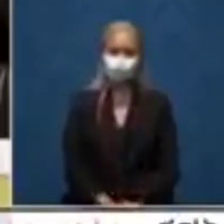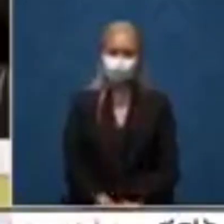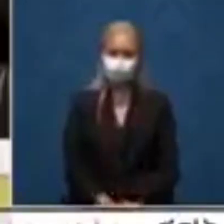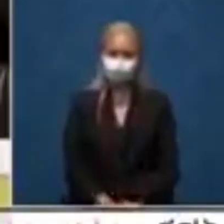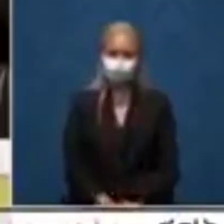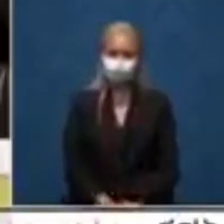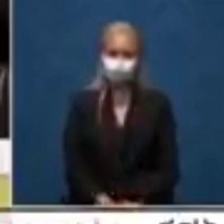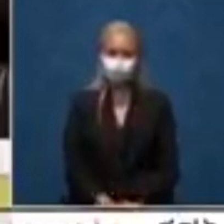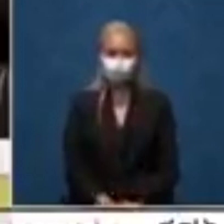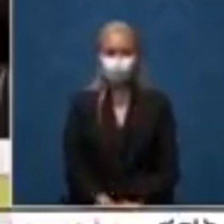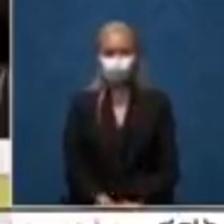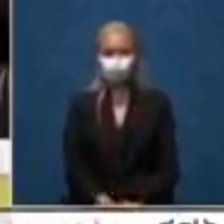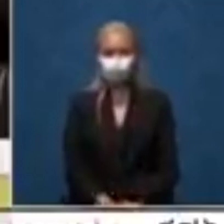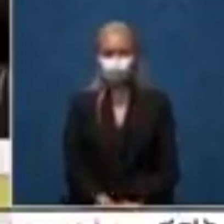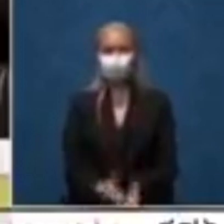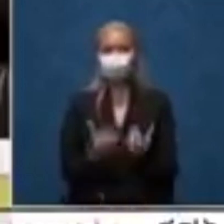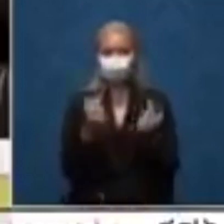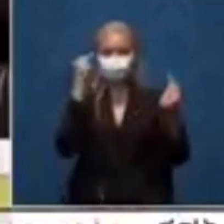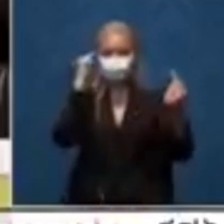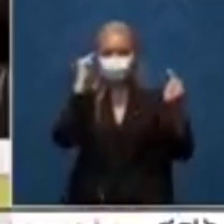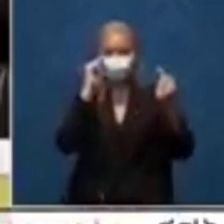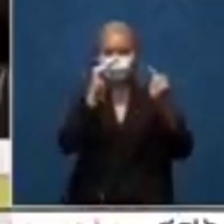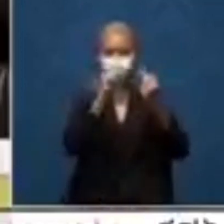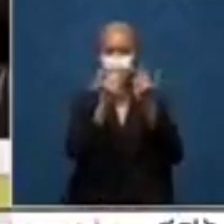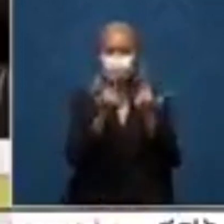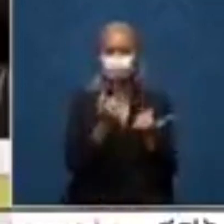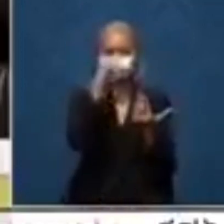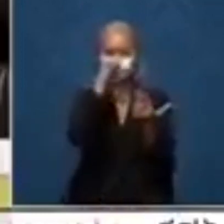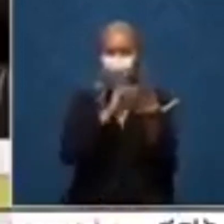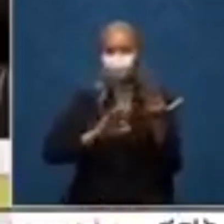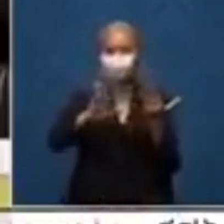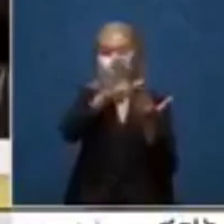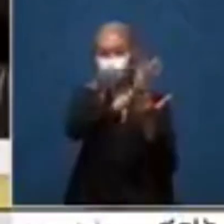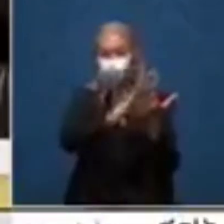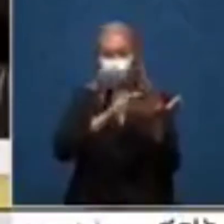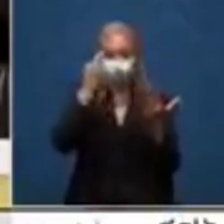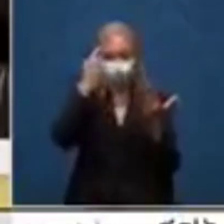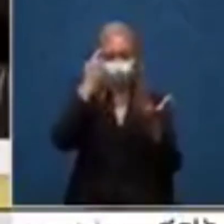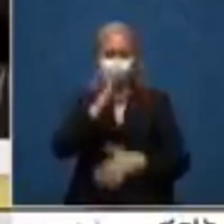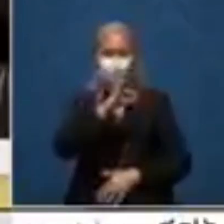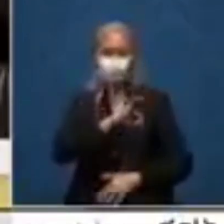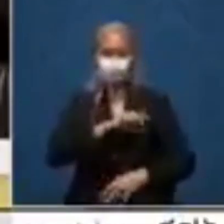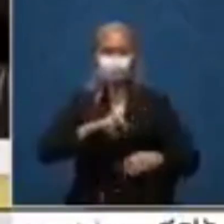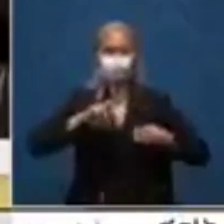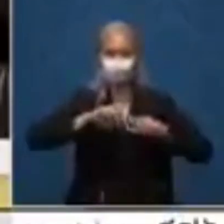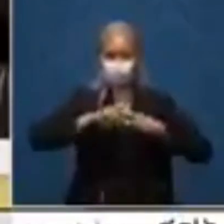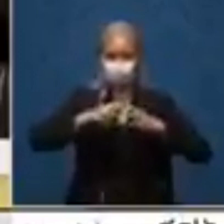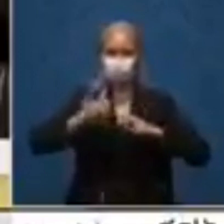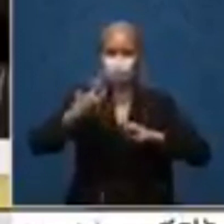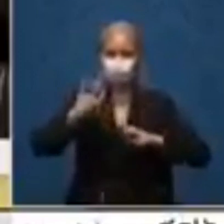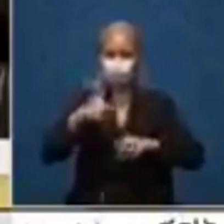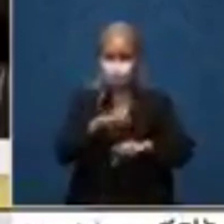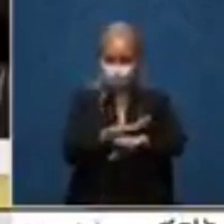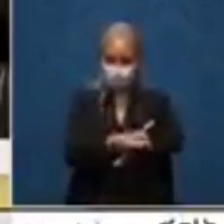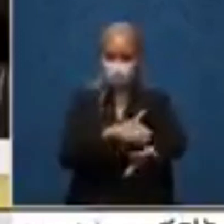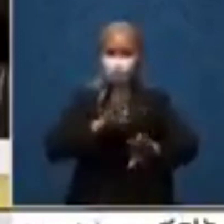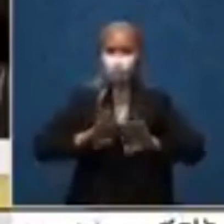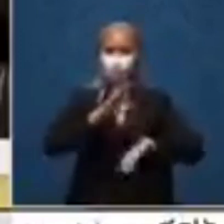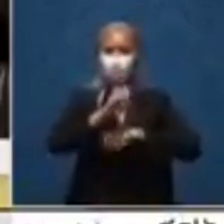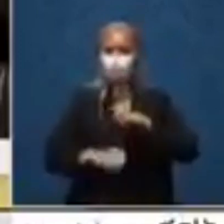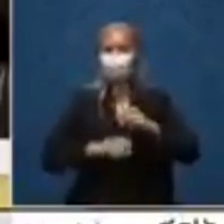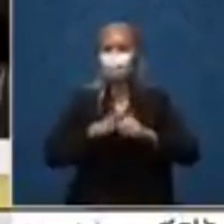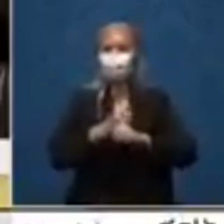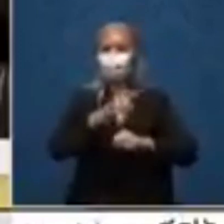วิสัยทัศน์เช่นนี้ค่ะทำให้ประเทศเรานะคะอยู่ในหลุมดำยาวนานมากเกิน8ปีแล้วค่ะการเหยียบย่ำความ